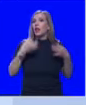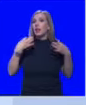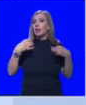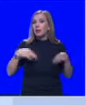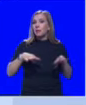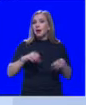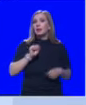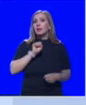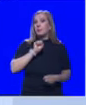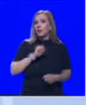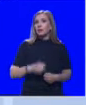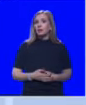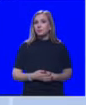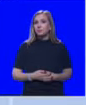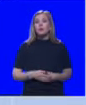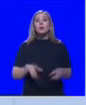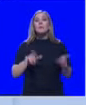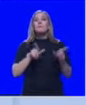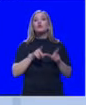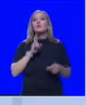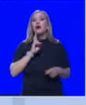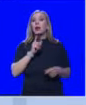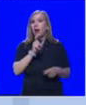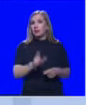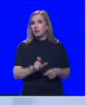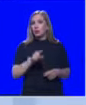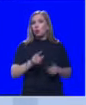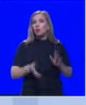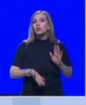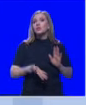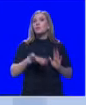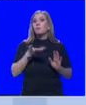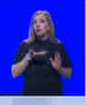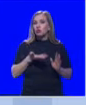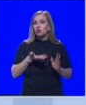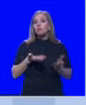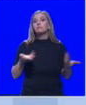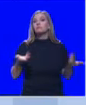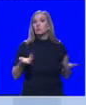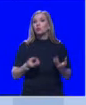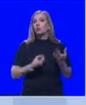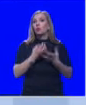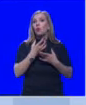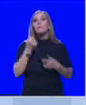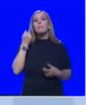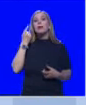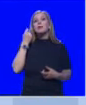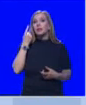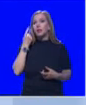либерална партия. Мустафа Карадайъ започна отлично като нов